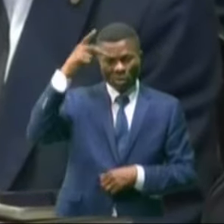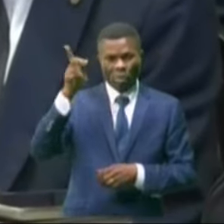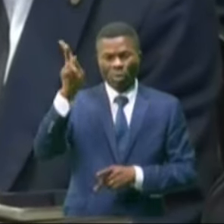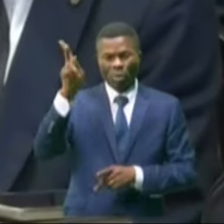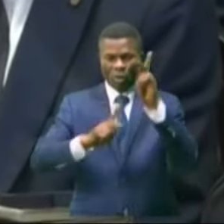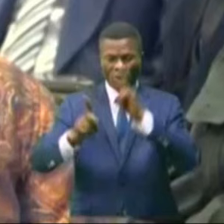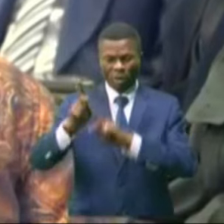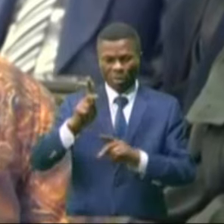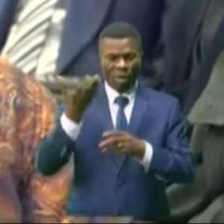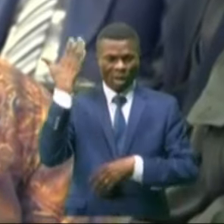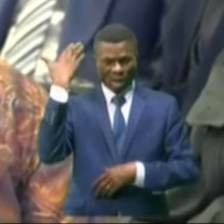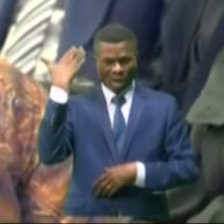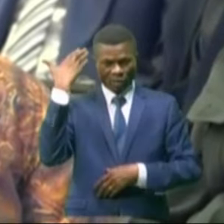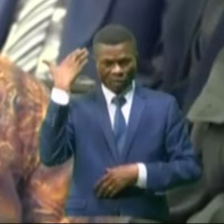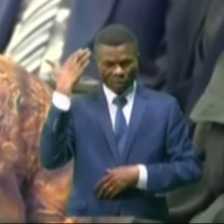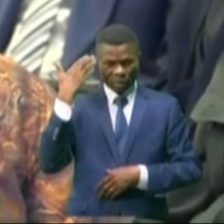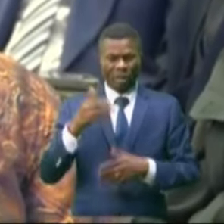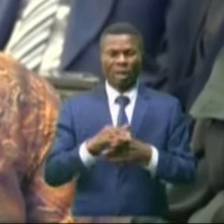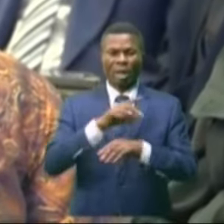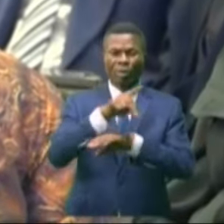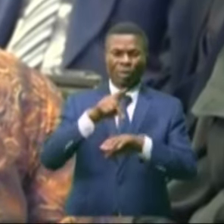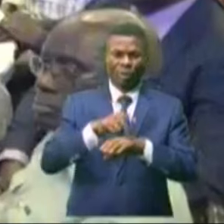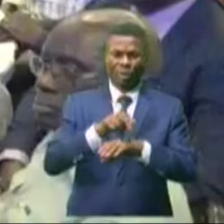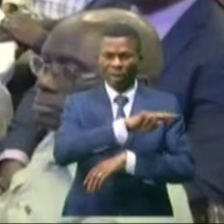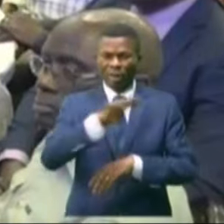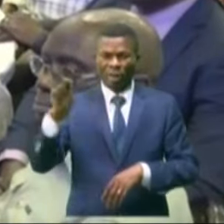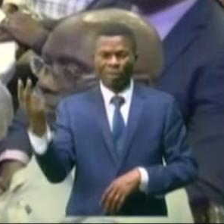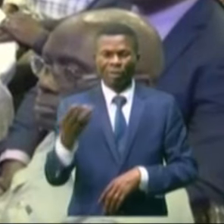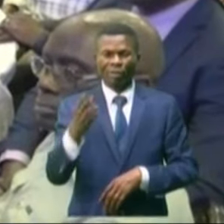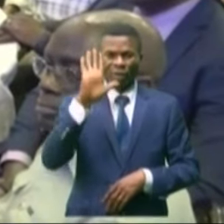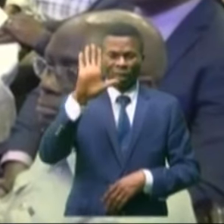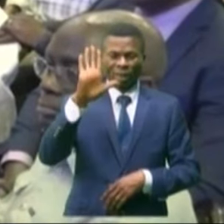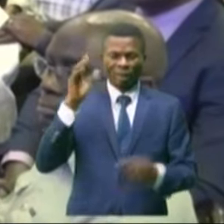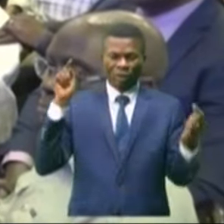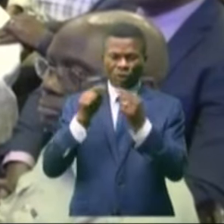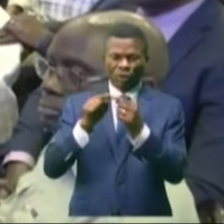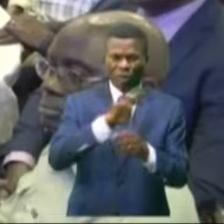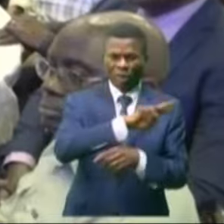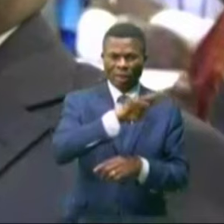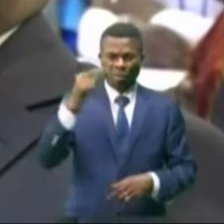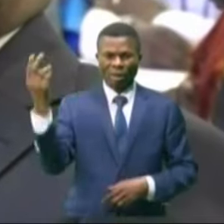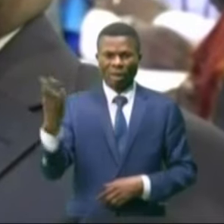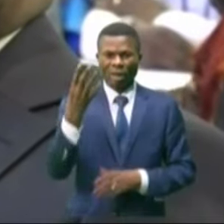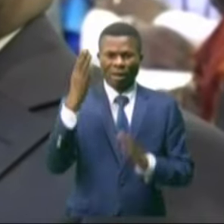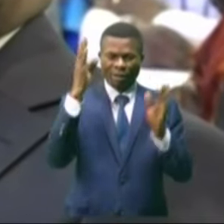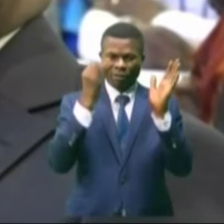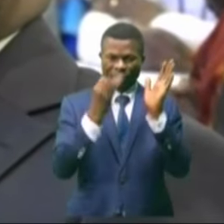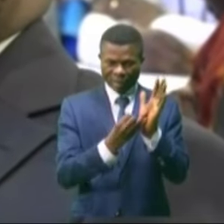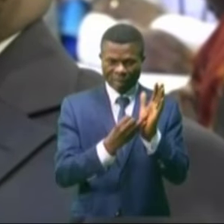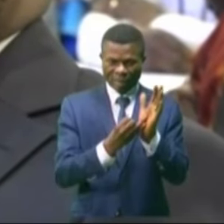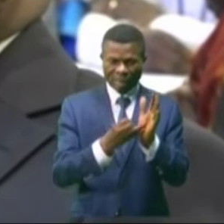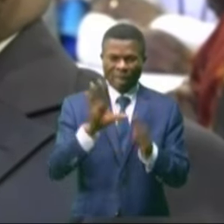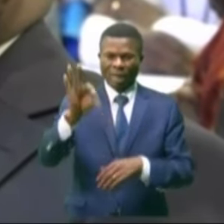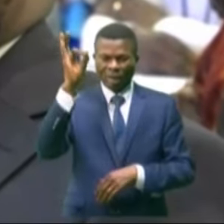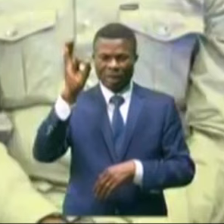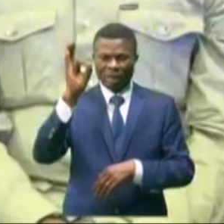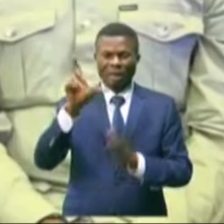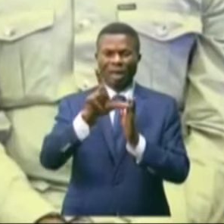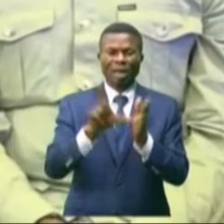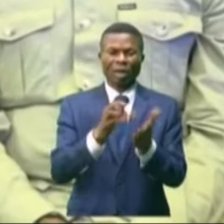retenues au cours de la période 2025-2027 qui prend également en compte la loi des